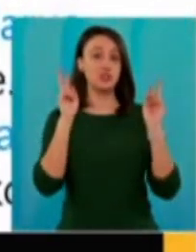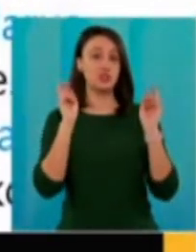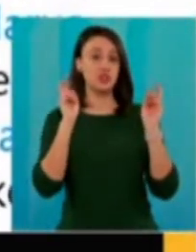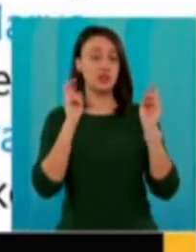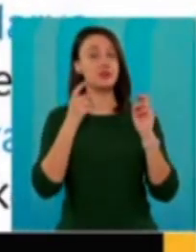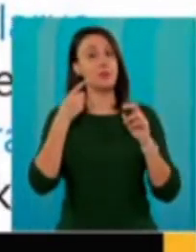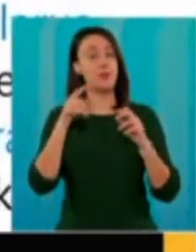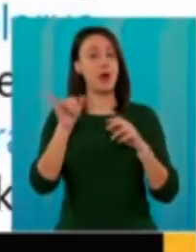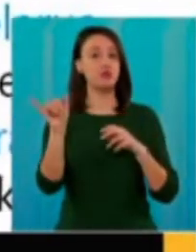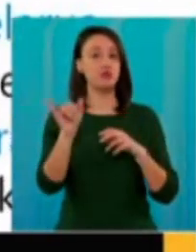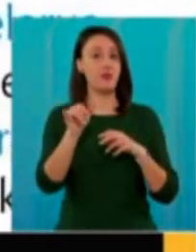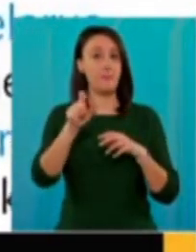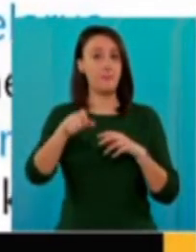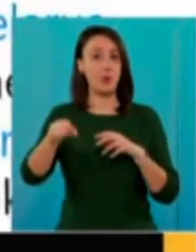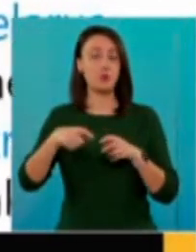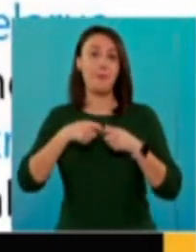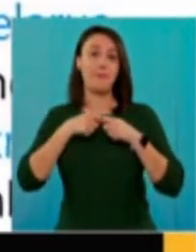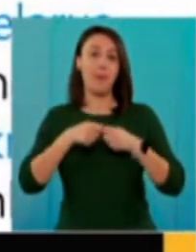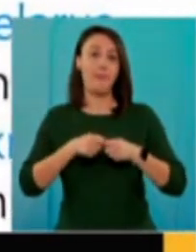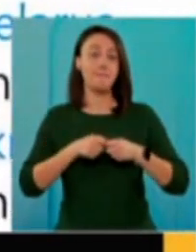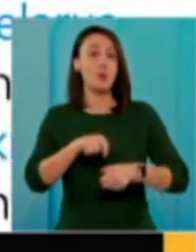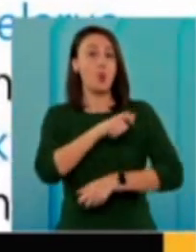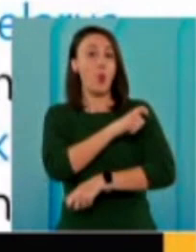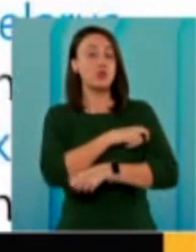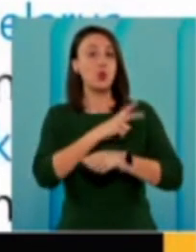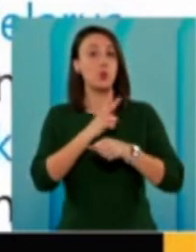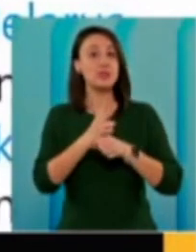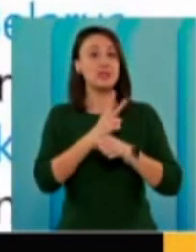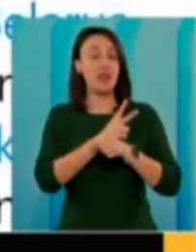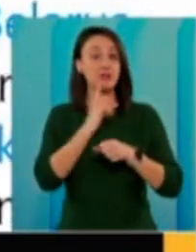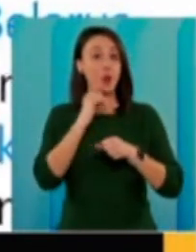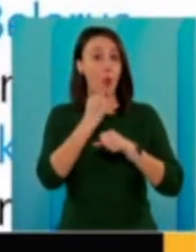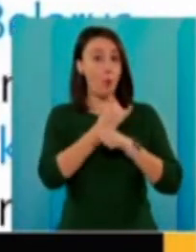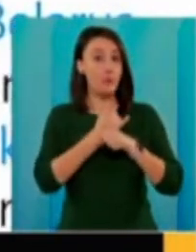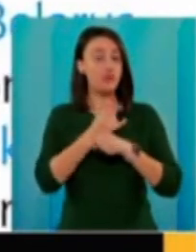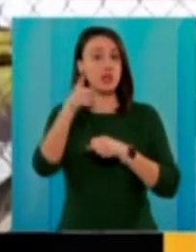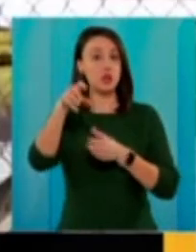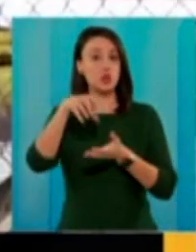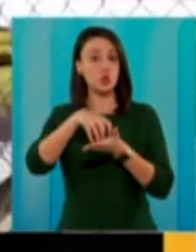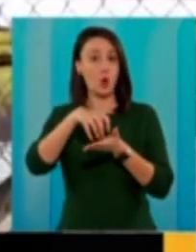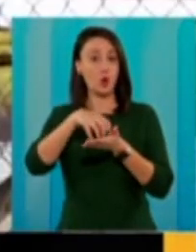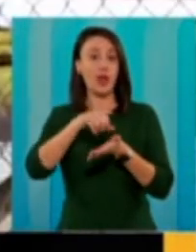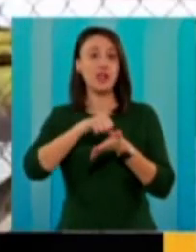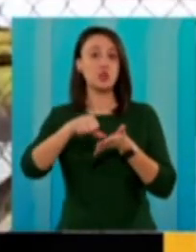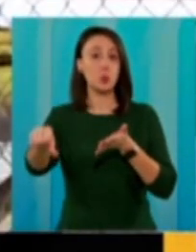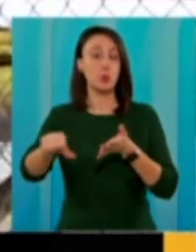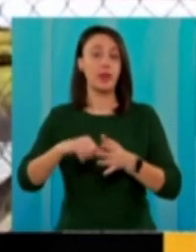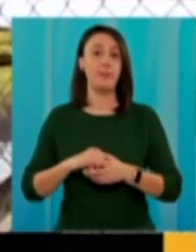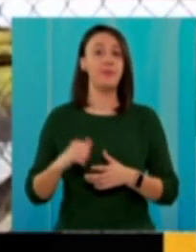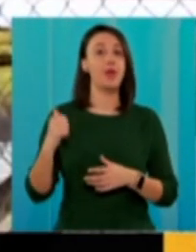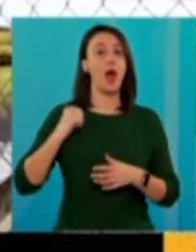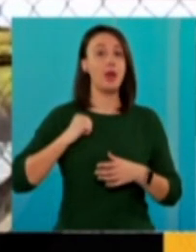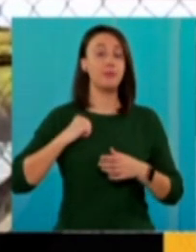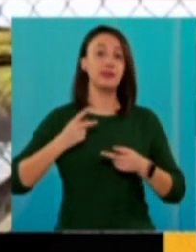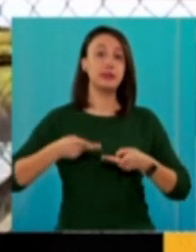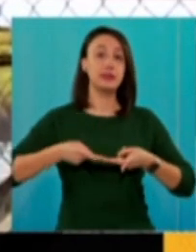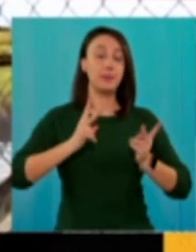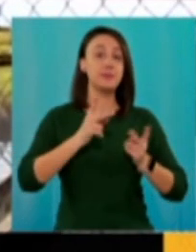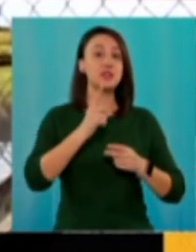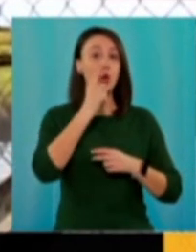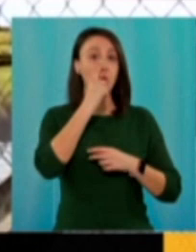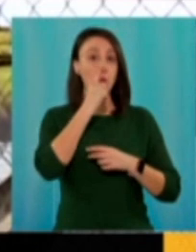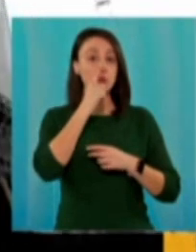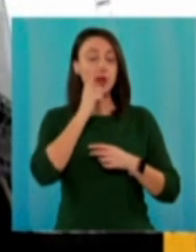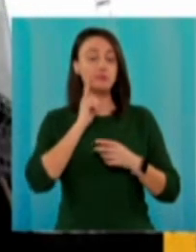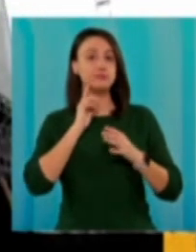yaroslav emelianenko membru al Consiliului de stat care supervizează zona de excludere armata trimisă de Federația rusă să